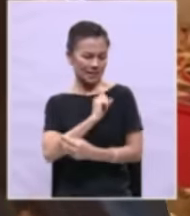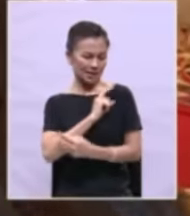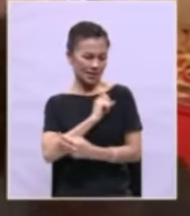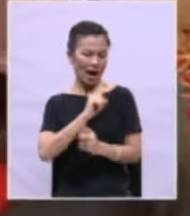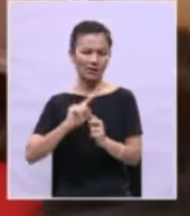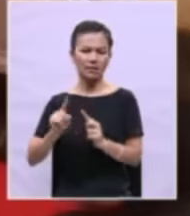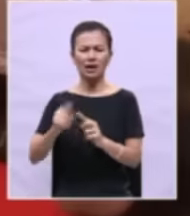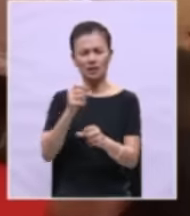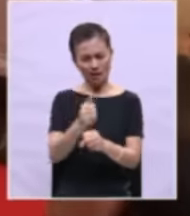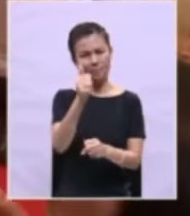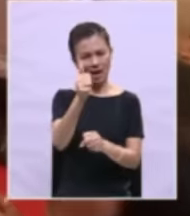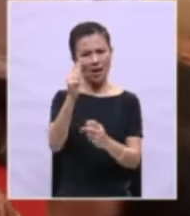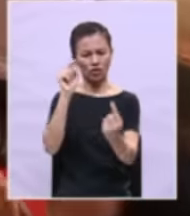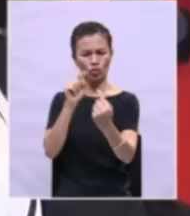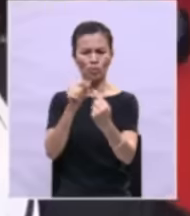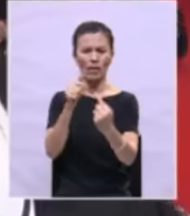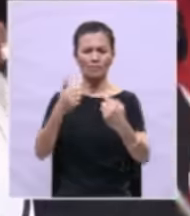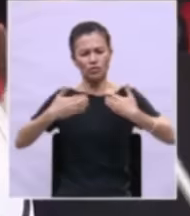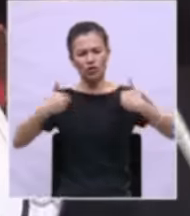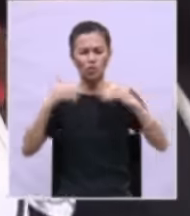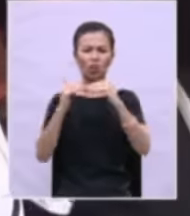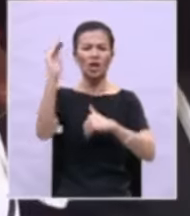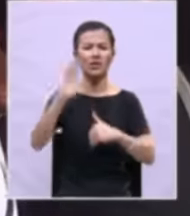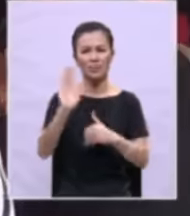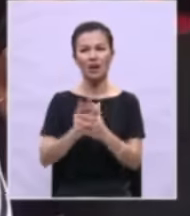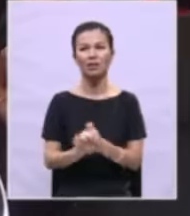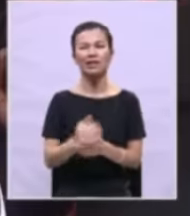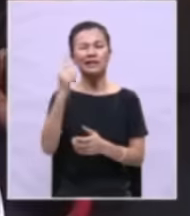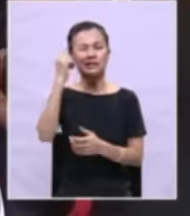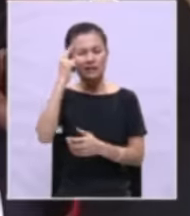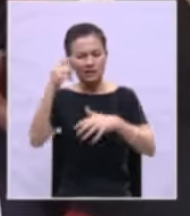ามารถทำได้ในรูปแบบที่เหมาะสมค่ะแล้วก็เชื่อว่าประชาชนทุกคนจะเข้าใจค่ะ